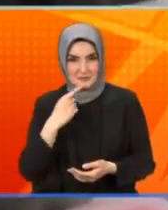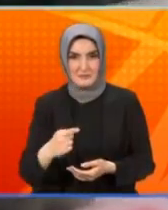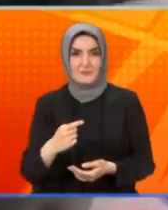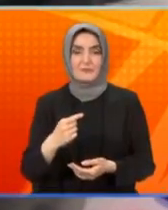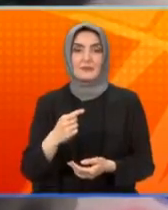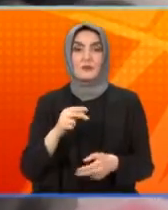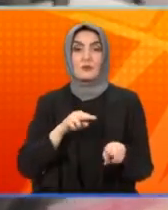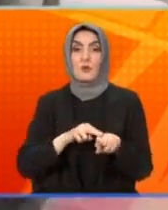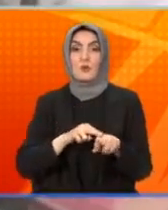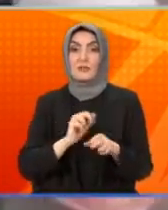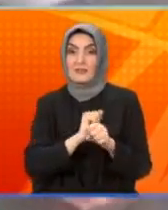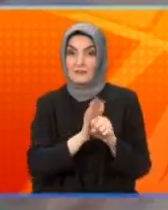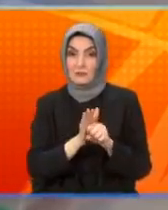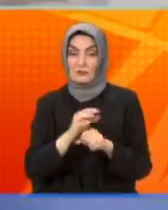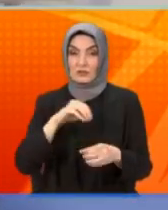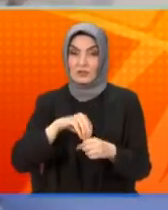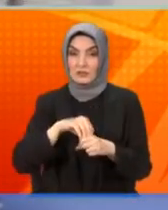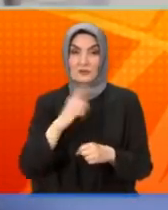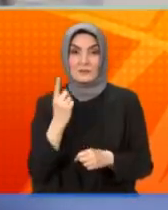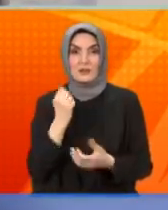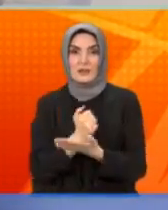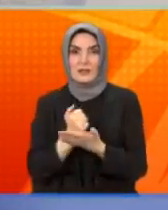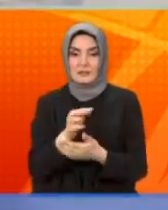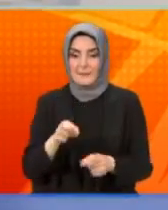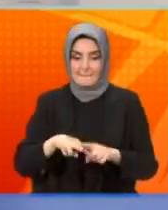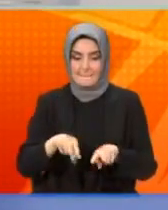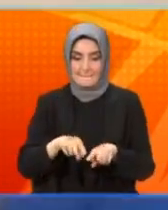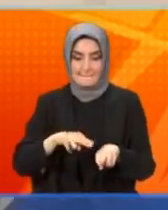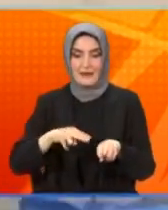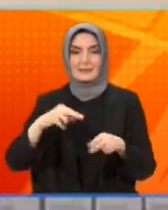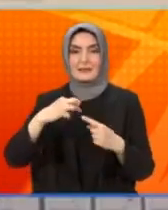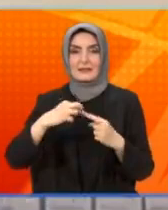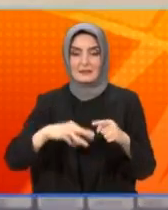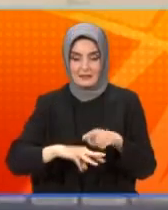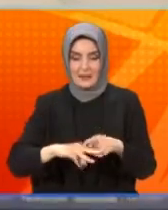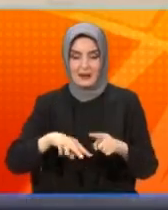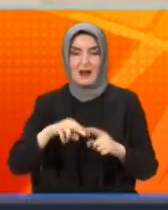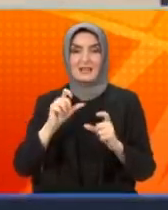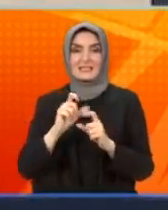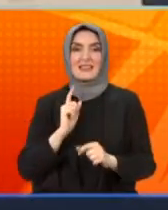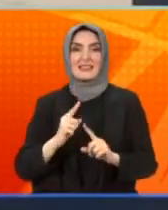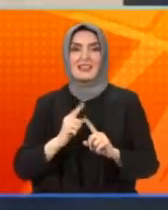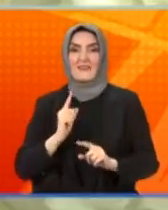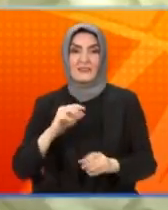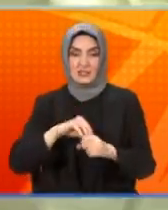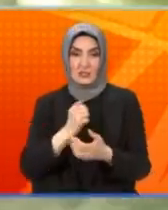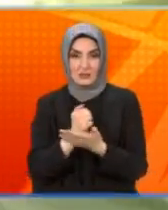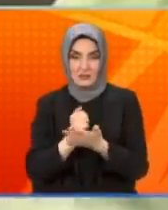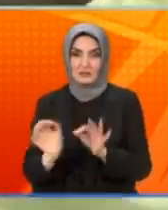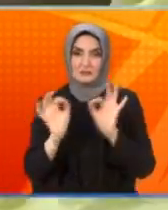ilacın koronavirüse karşı kullanılabileceğini açıkladı. Aralarında Türk bilim insanı Dr. Halil İbrahim Çiftçi'nin de bulunduğu ekip,